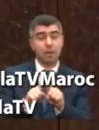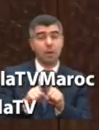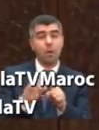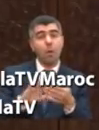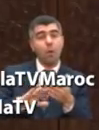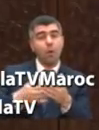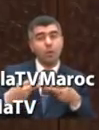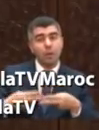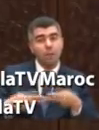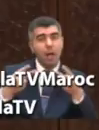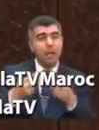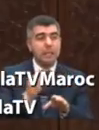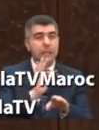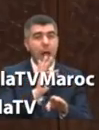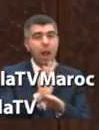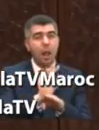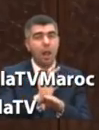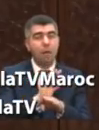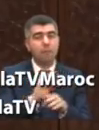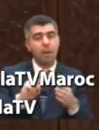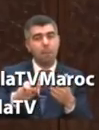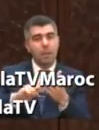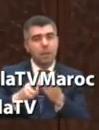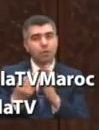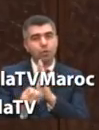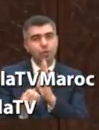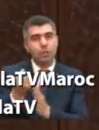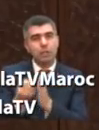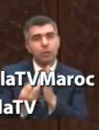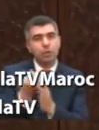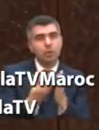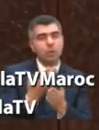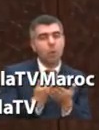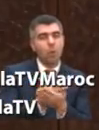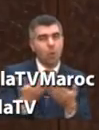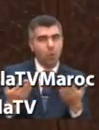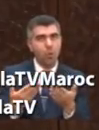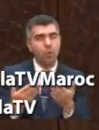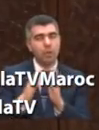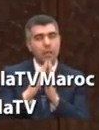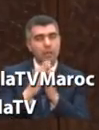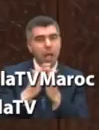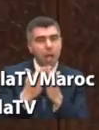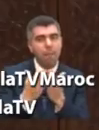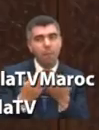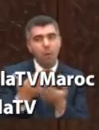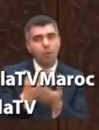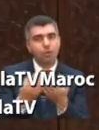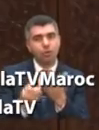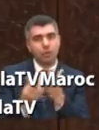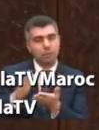يمكننا باش نزيدوا نكثروا من المسالك والمسارات المهنية، ولا سيما في الإعدادي، والعمل